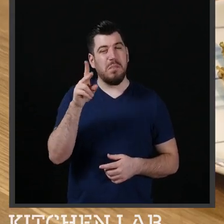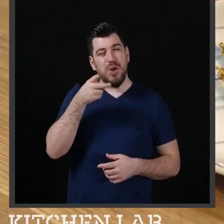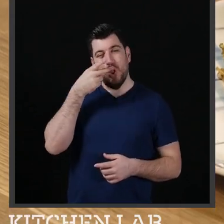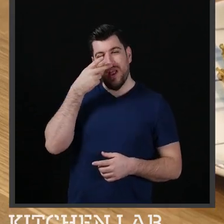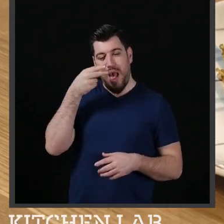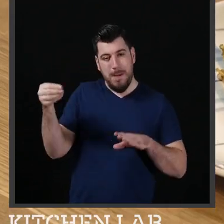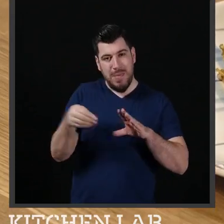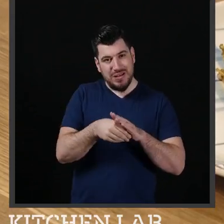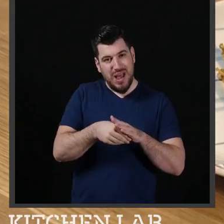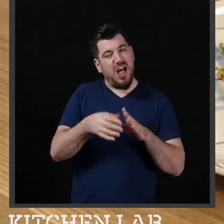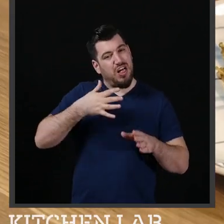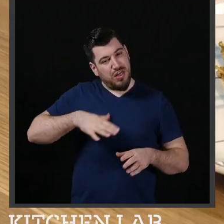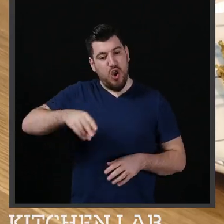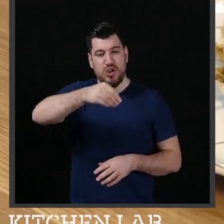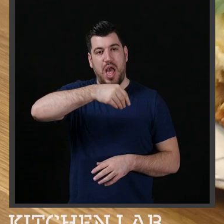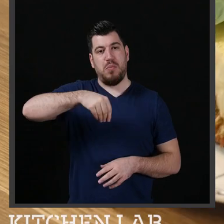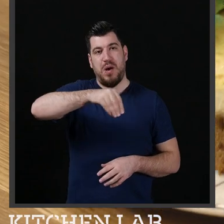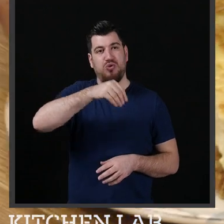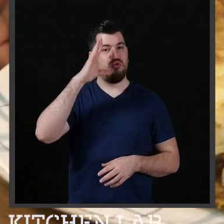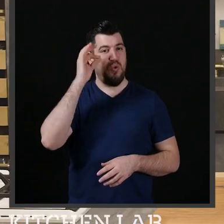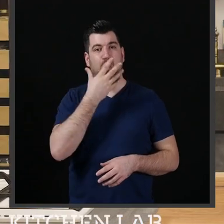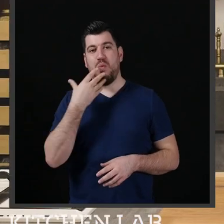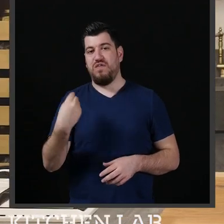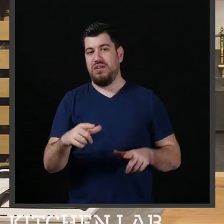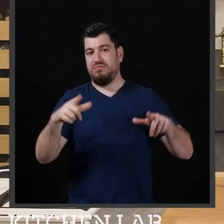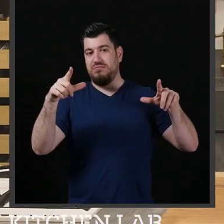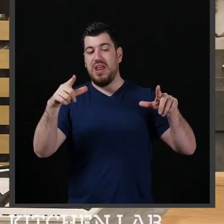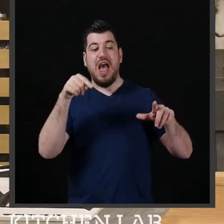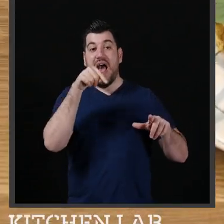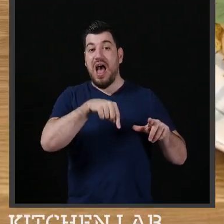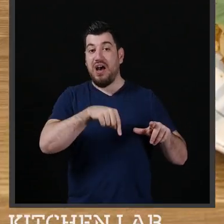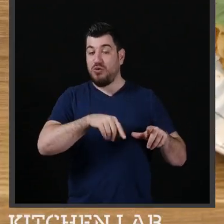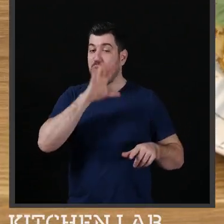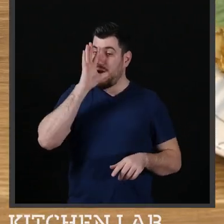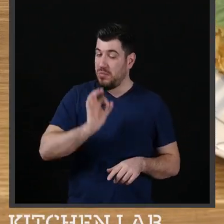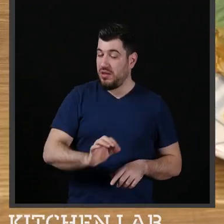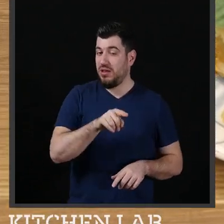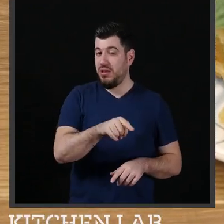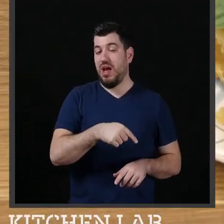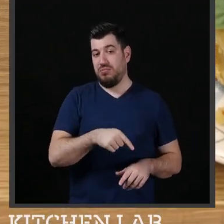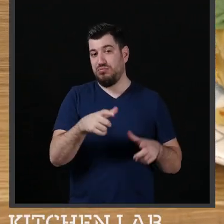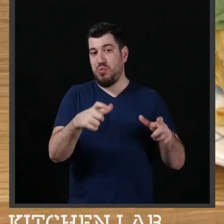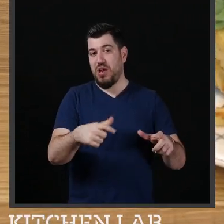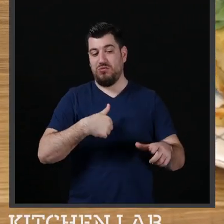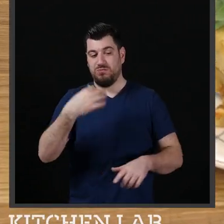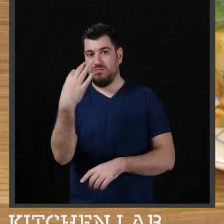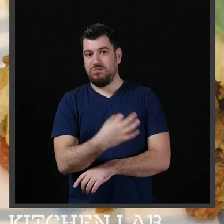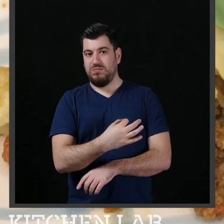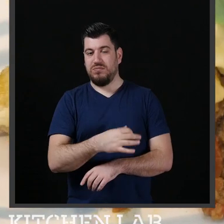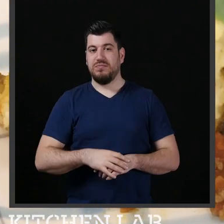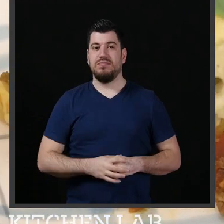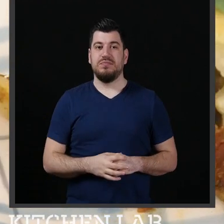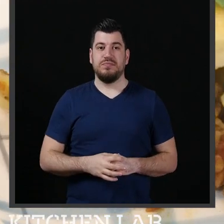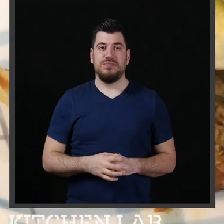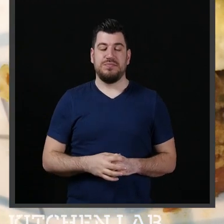μέσα να τα βάζω και από πάνω για να δείχνει πιο ωραίο το πιάτο. Και αυτό, κυρίες και κύριοι, είναι το πιάτο μας.